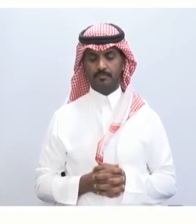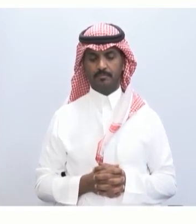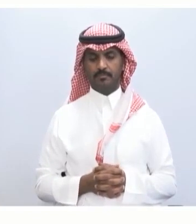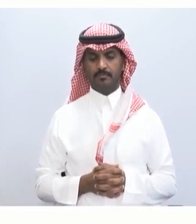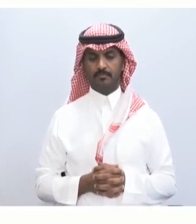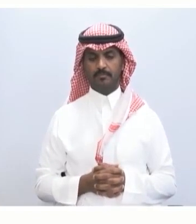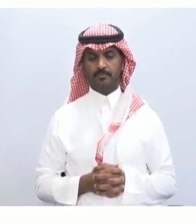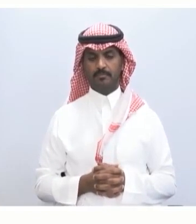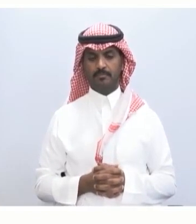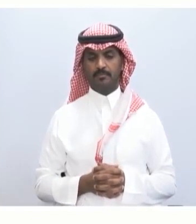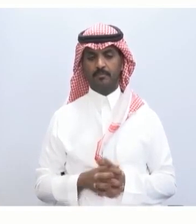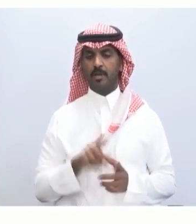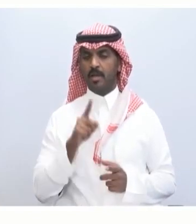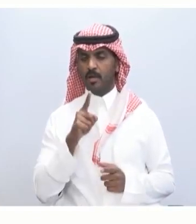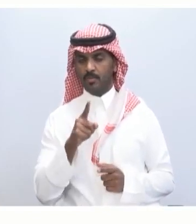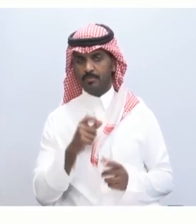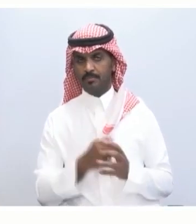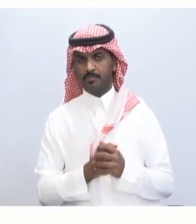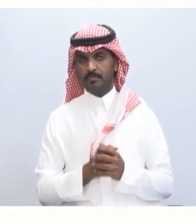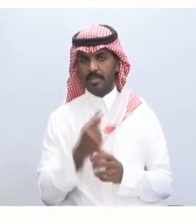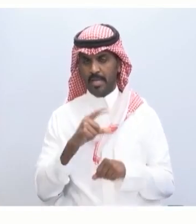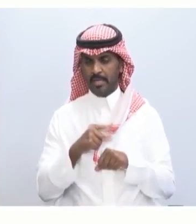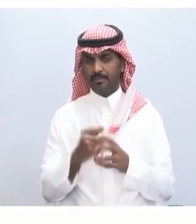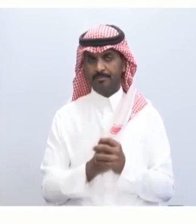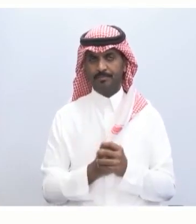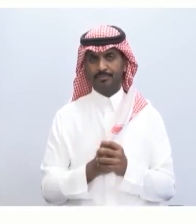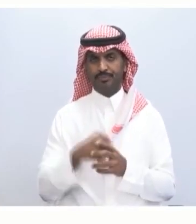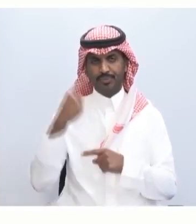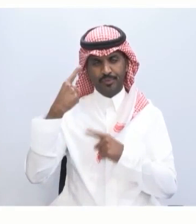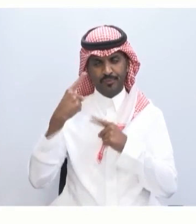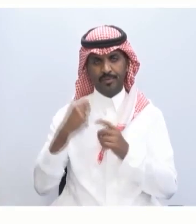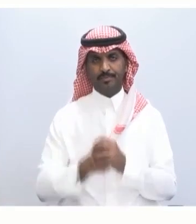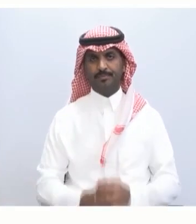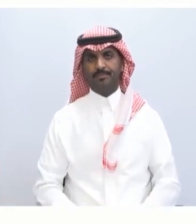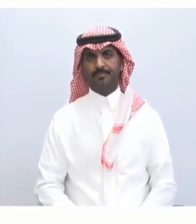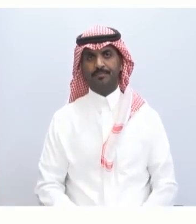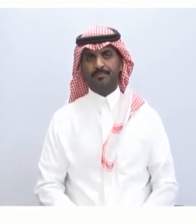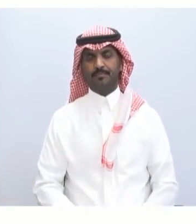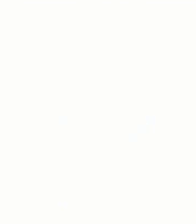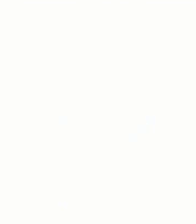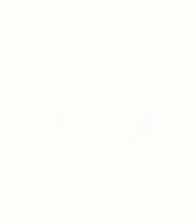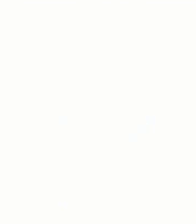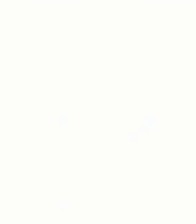الرياض ولكم ابنائي وبنات الطلاب دقيقه للتفكير في ذلك